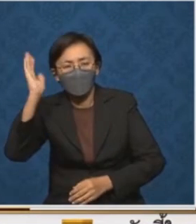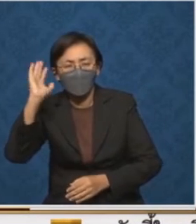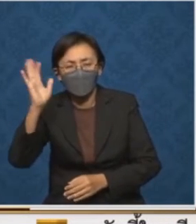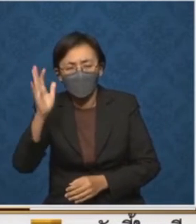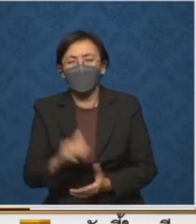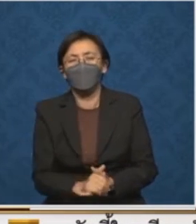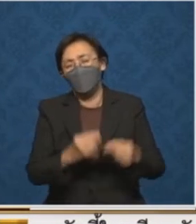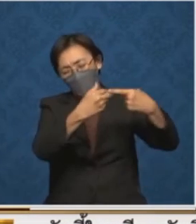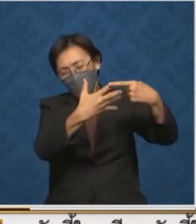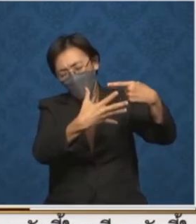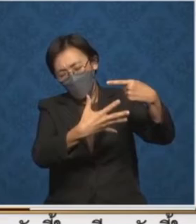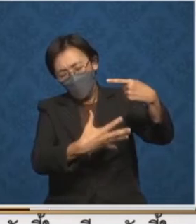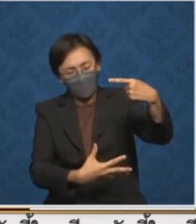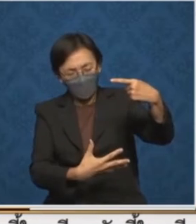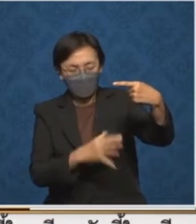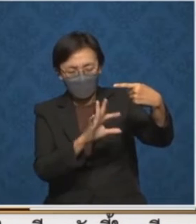ไปครับ